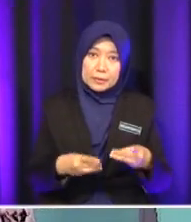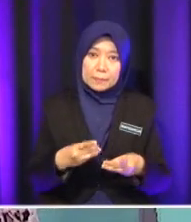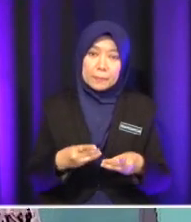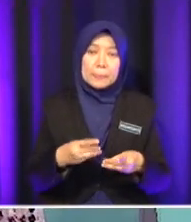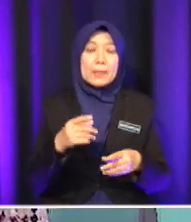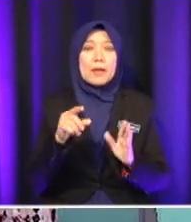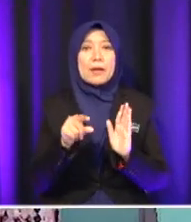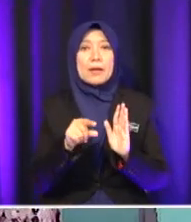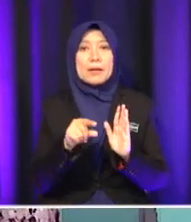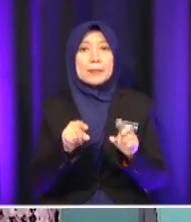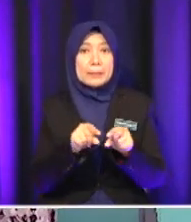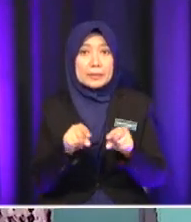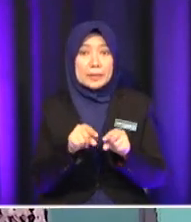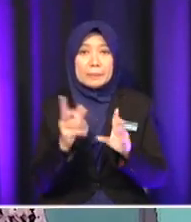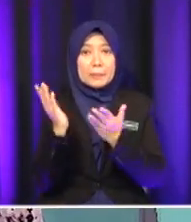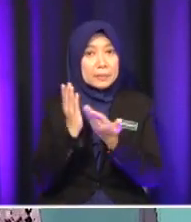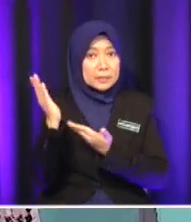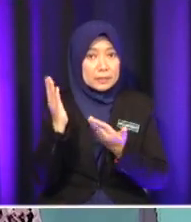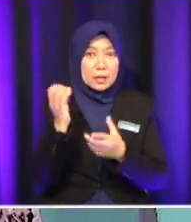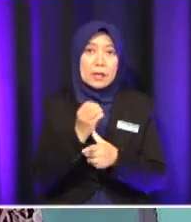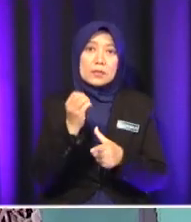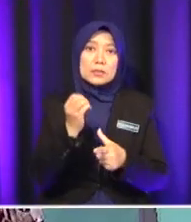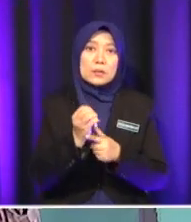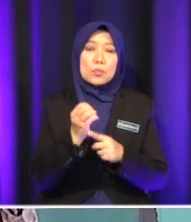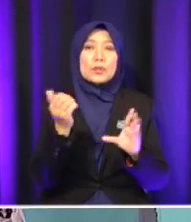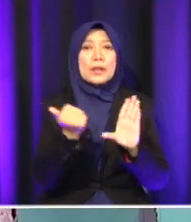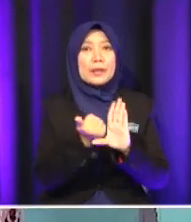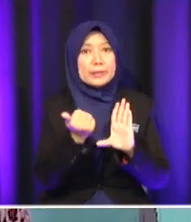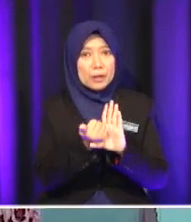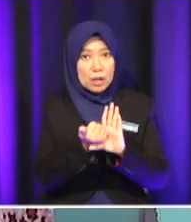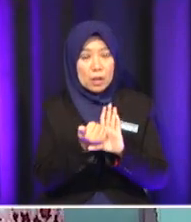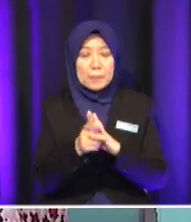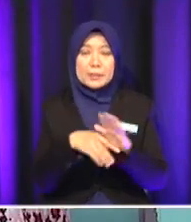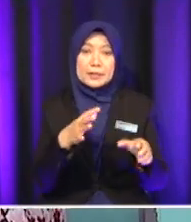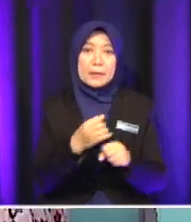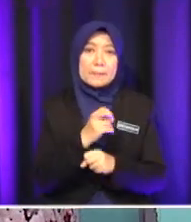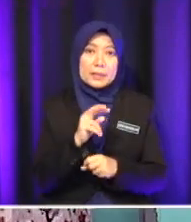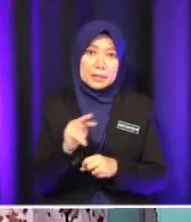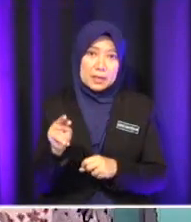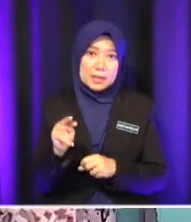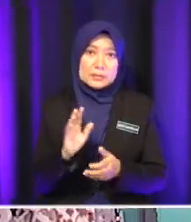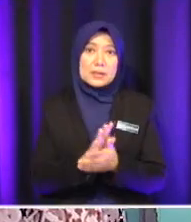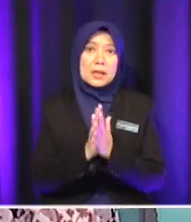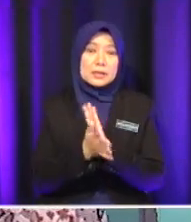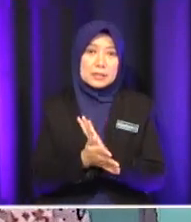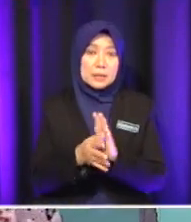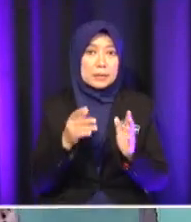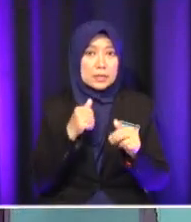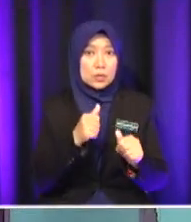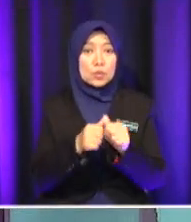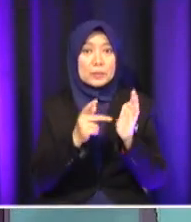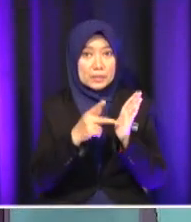ke ataupun account kalau ada Econ pendapatan jadi berdasarkan pengiraan